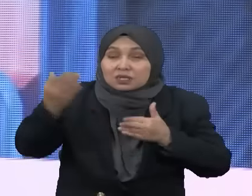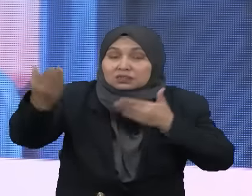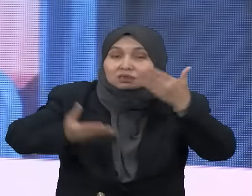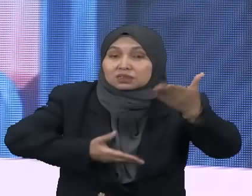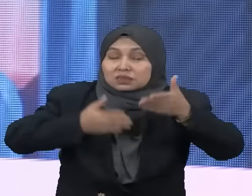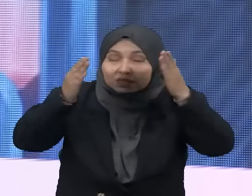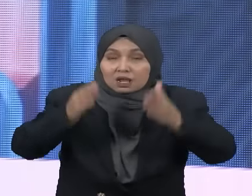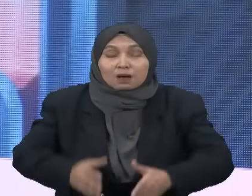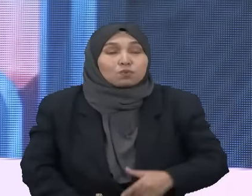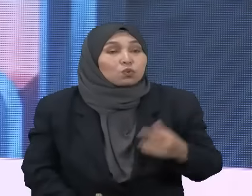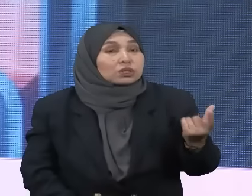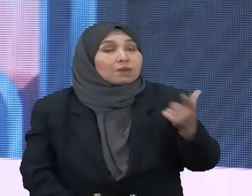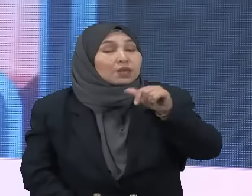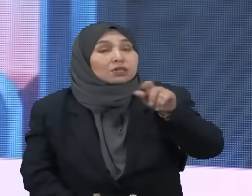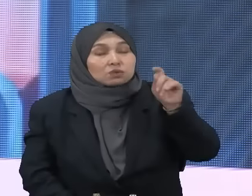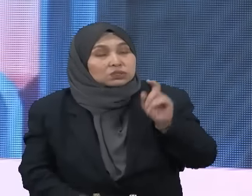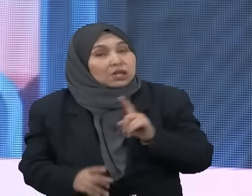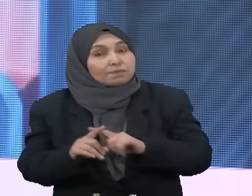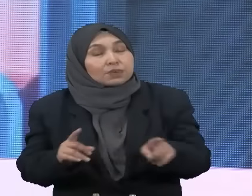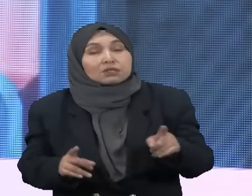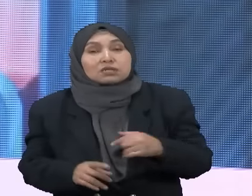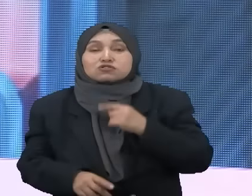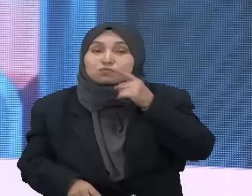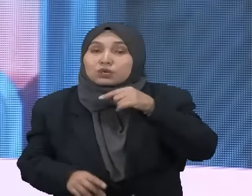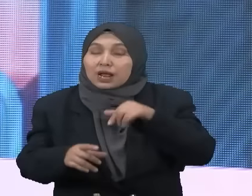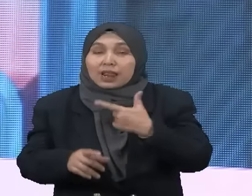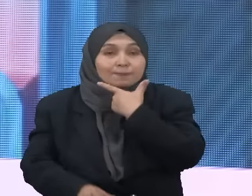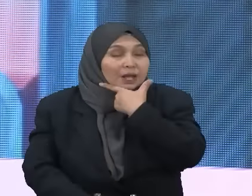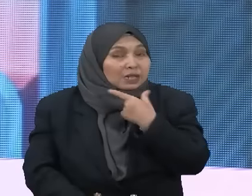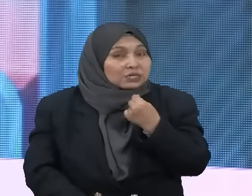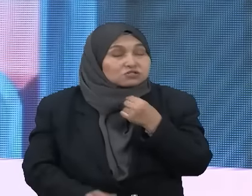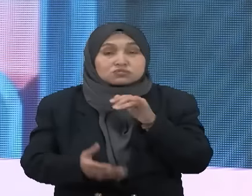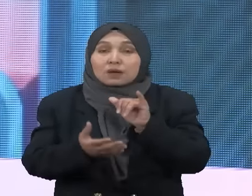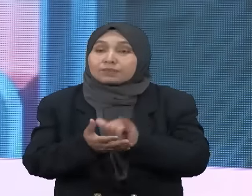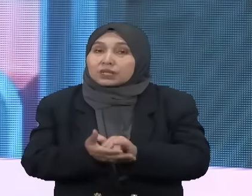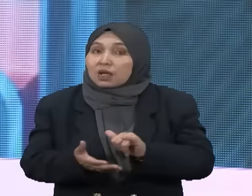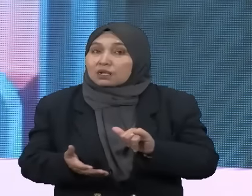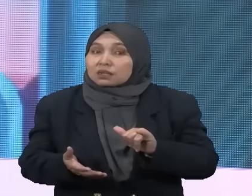salam. Dan tetapi disebutkan di dalam hadis tersebut bahawa